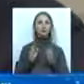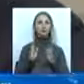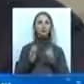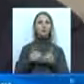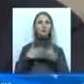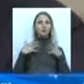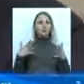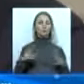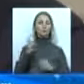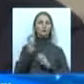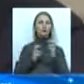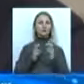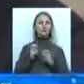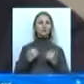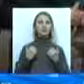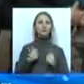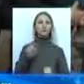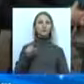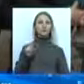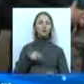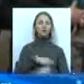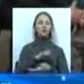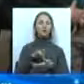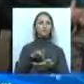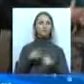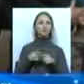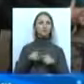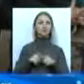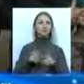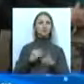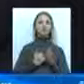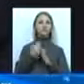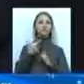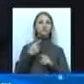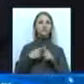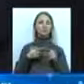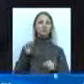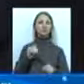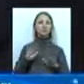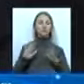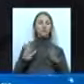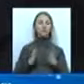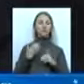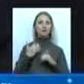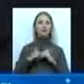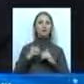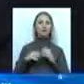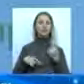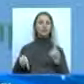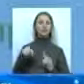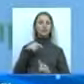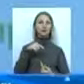емес, шағын және орта бизнестің де қарқын алып келе жатқанын атап өтті. Қазіргі уақытта Степногорск аумағында 3,5 мыңнан астам шағын және